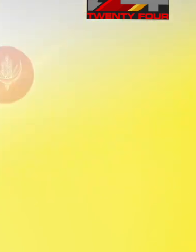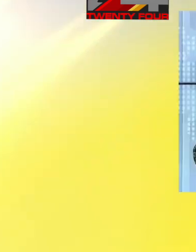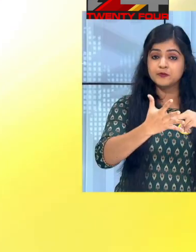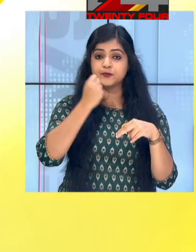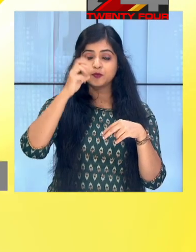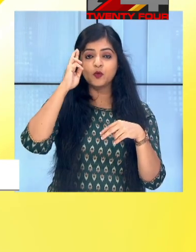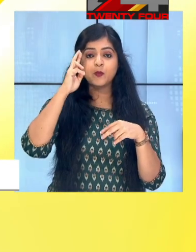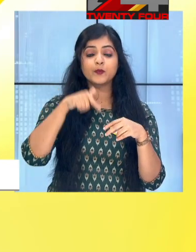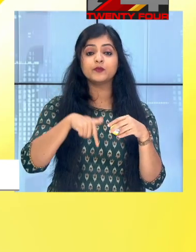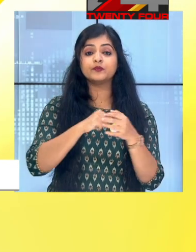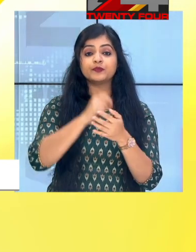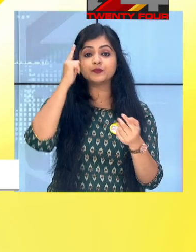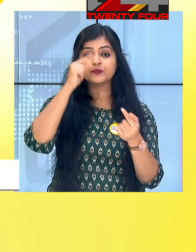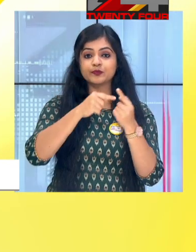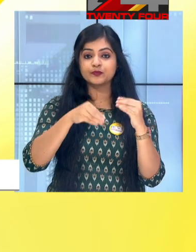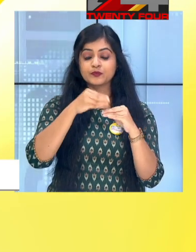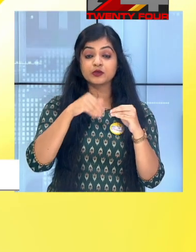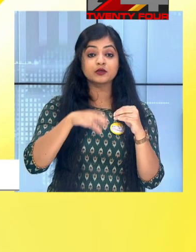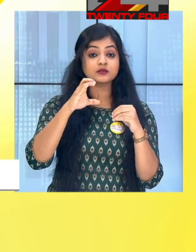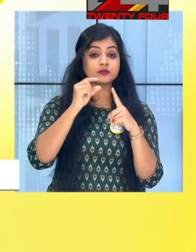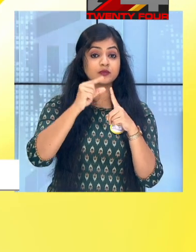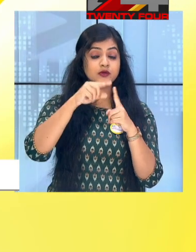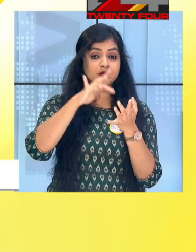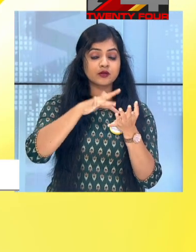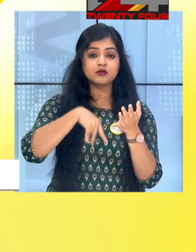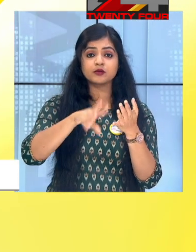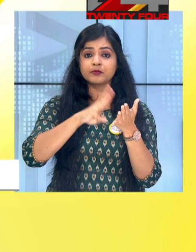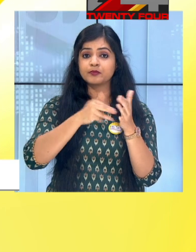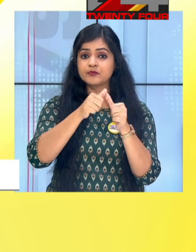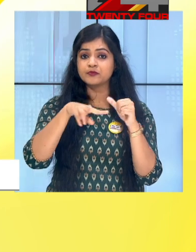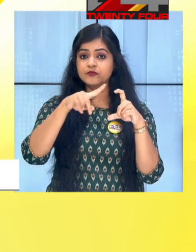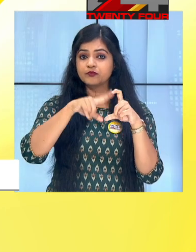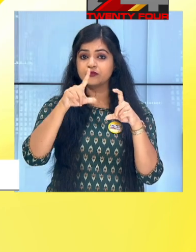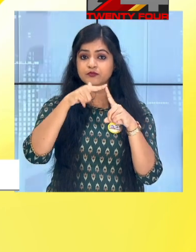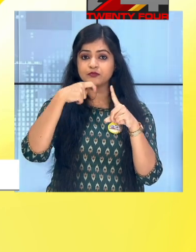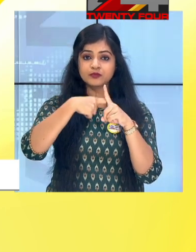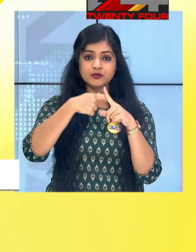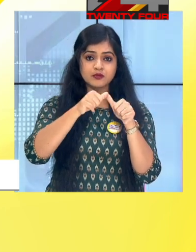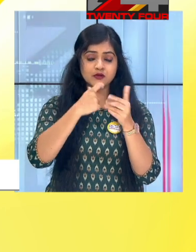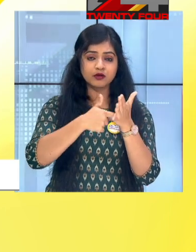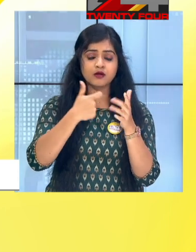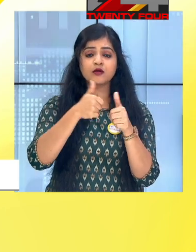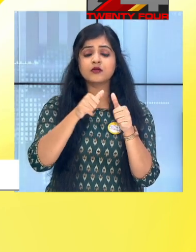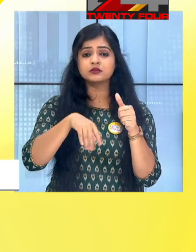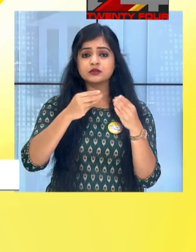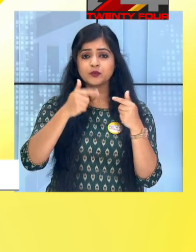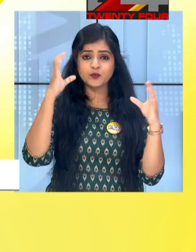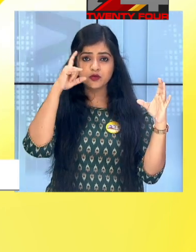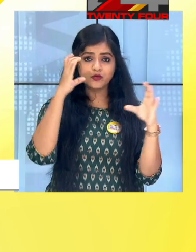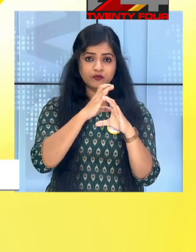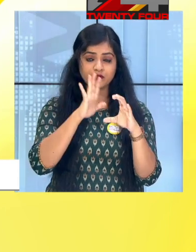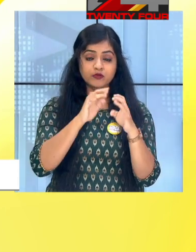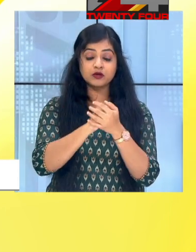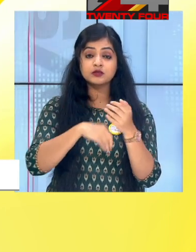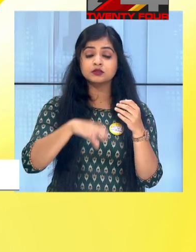CPIയെ സംബന്ധിച്ച് ലക്ഷ്യം വെക്കുന്ന രണ്ടാമത്തെ കാര്യം. ഇനി CPIയെ സംബന്ധിച്ച മാവേലിക്കര ചില അനിശ്ചിതത്വങ്ങളും ആശയക്കുഴപ്പങ്ങളും ഒക്കെ ഉണ്ടായിരുന്നു. കൊല്ലം, കോട്ടയം ജില്ലാ കൌൺസിൽ നൽകിയ പേരിൽ CA